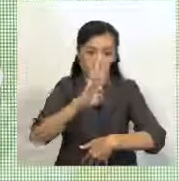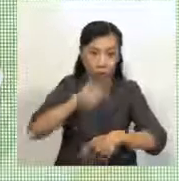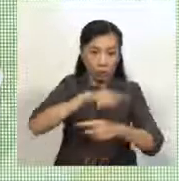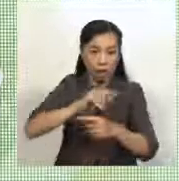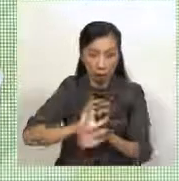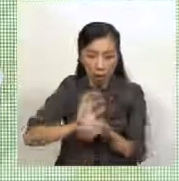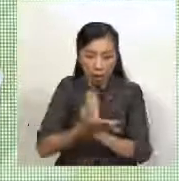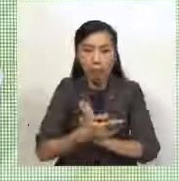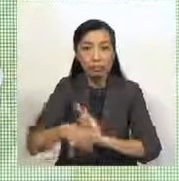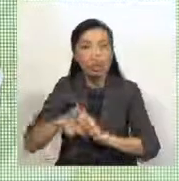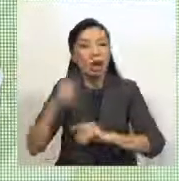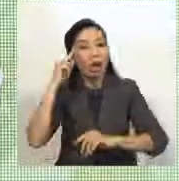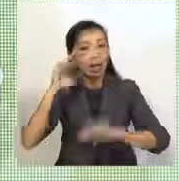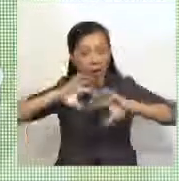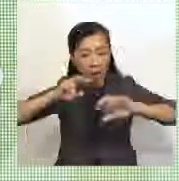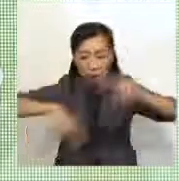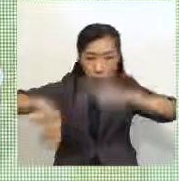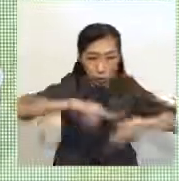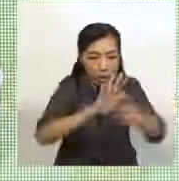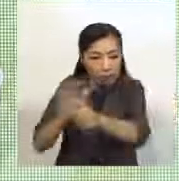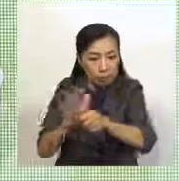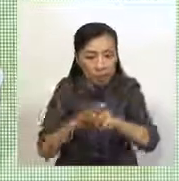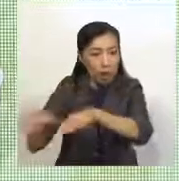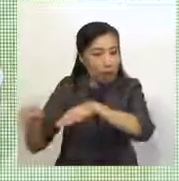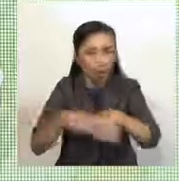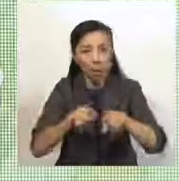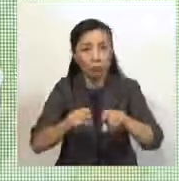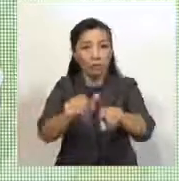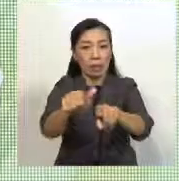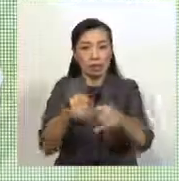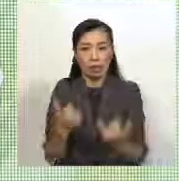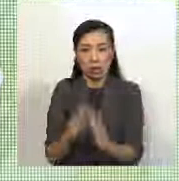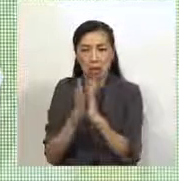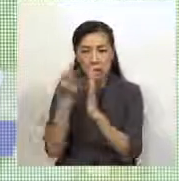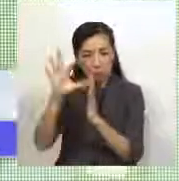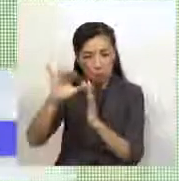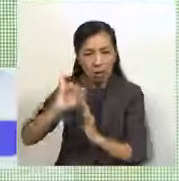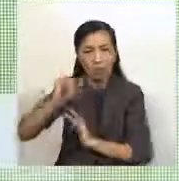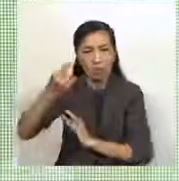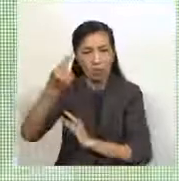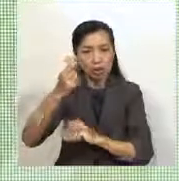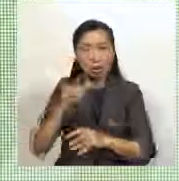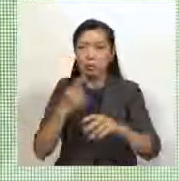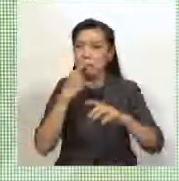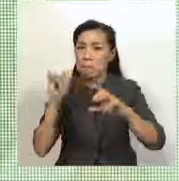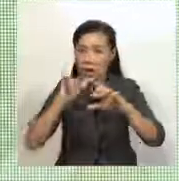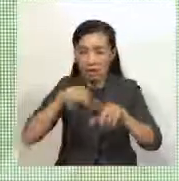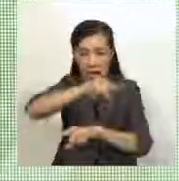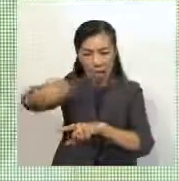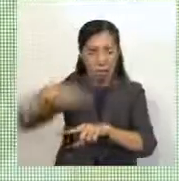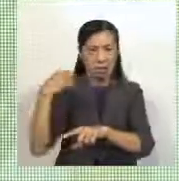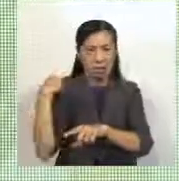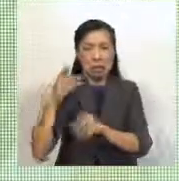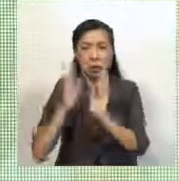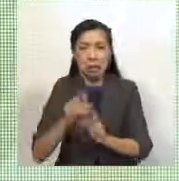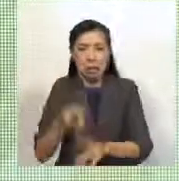แลโดยไม่ทิ้งใครไว้ข้างหลังอีกทั้งยังก่อให้เกิดสื่อโซเชียลที่เต็มไปด้วยเฟคนิวและเฮทสปีชซึ่งกระทบต่